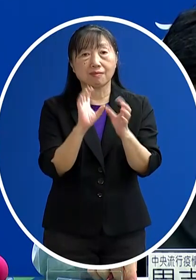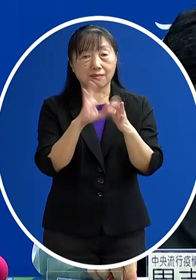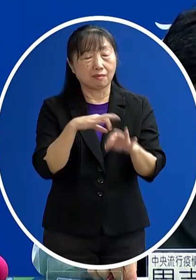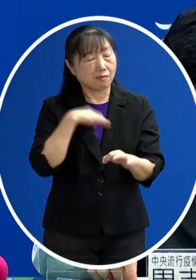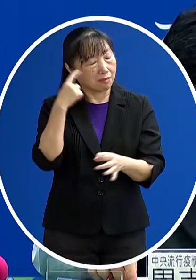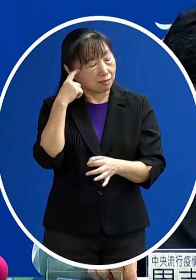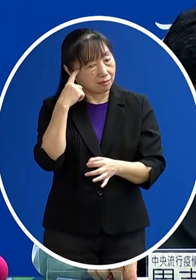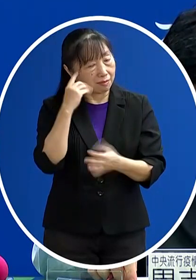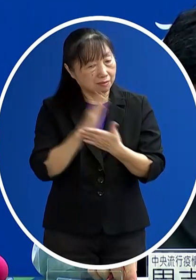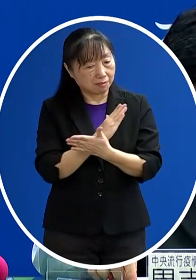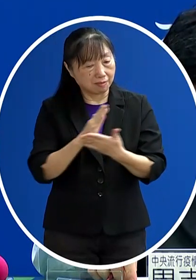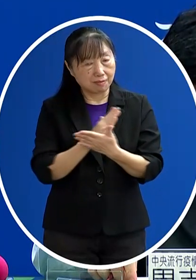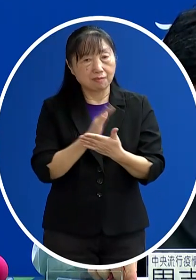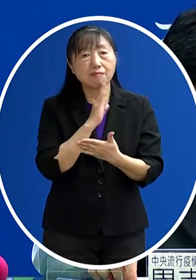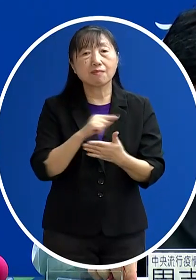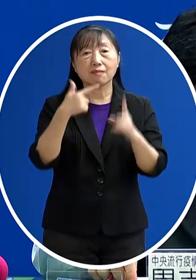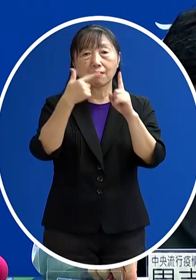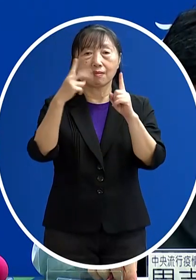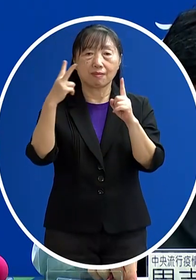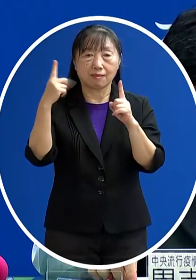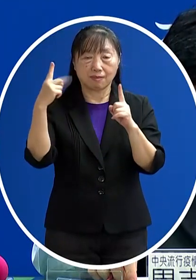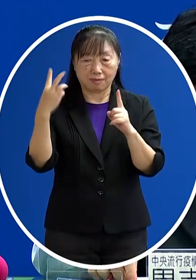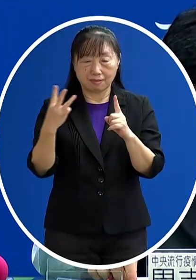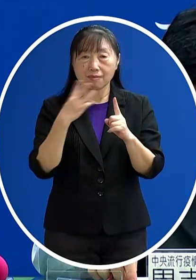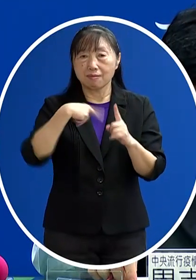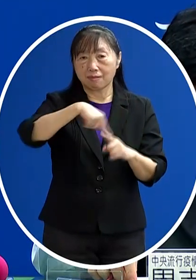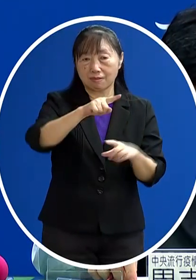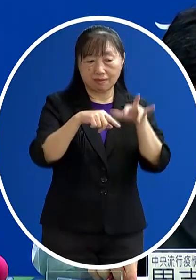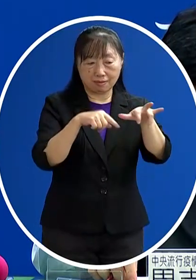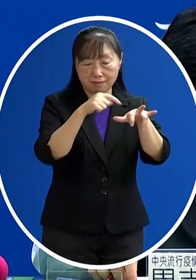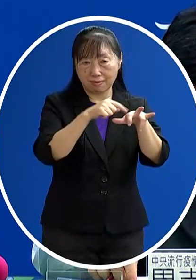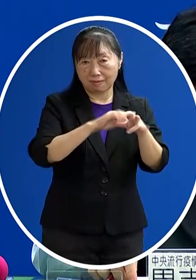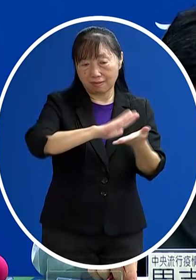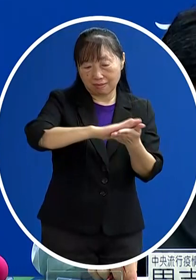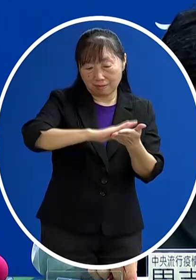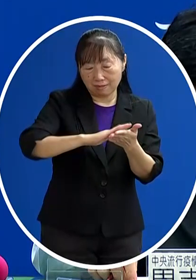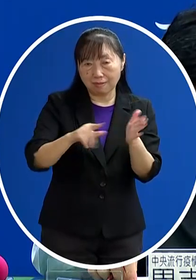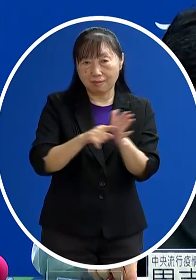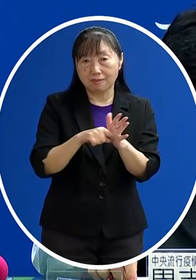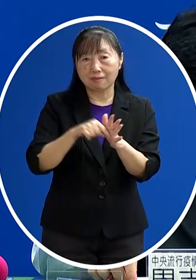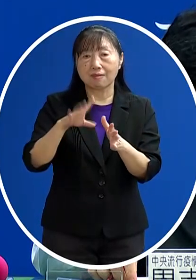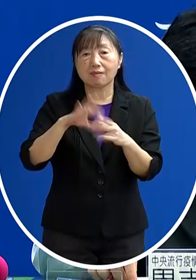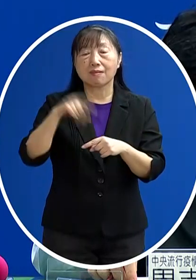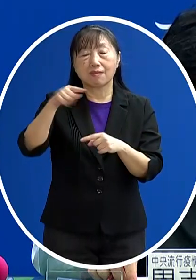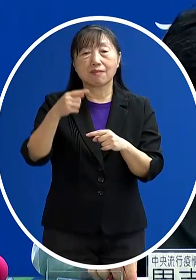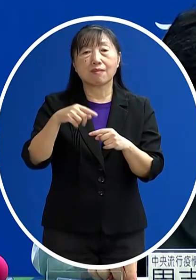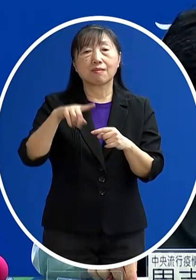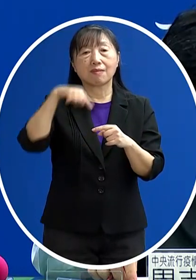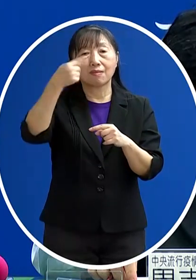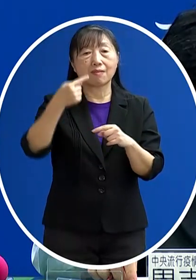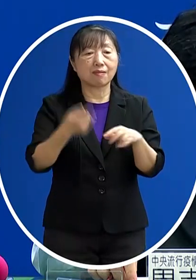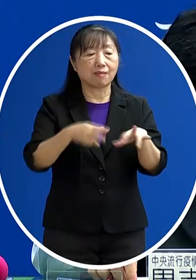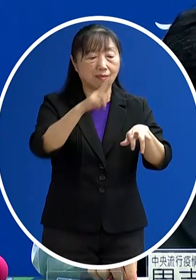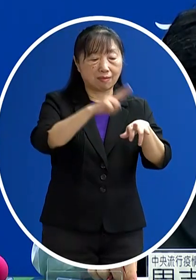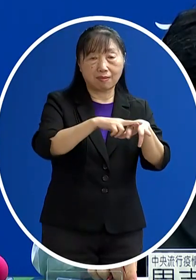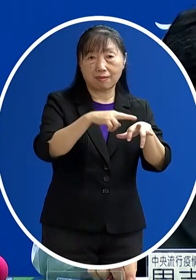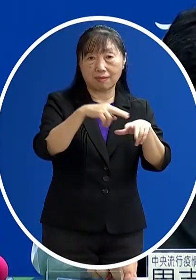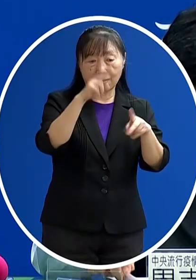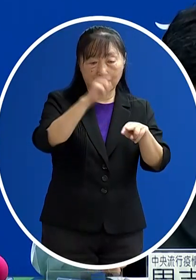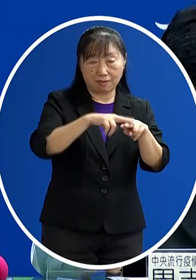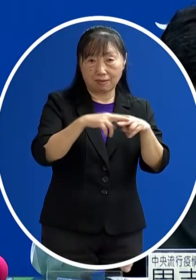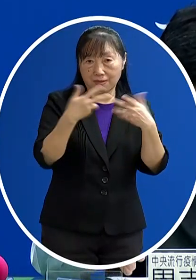就是說呢 很可能就是在16213去消毒這一個16176搭乘的搬機的時候呢有感染到